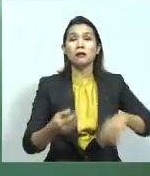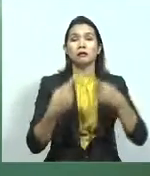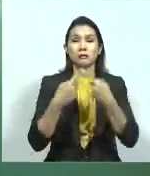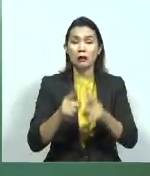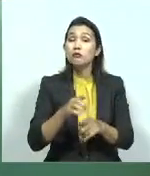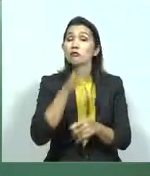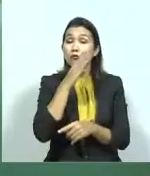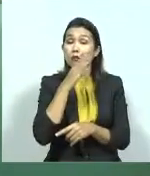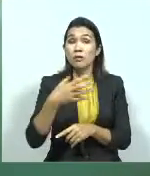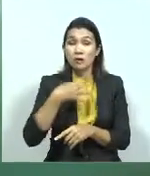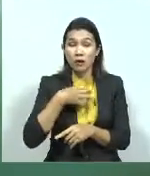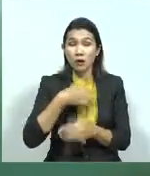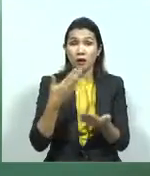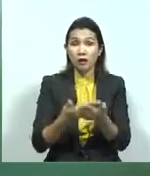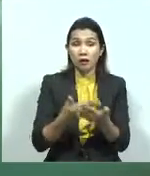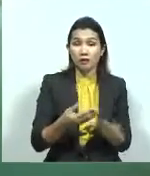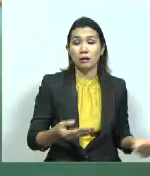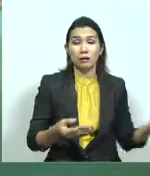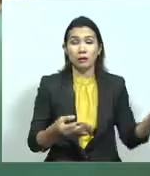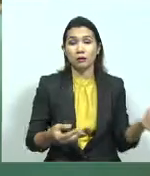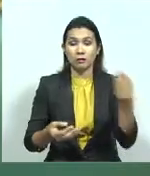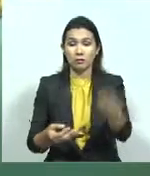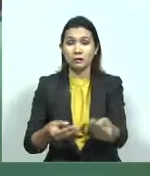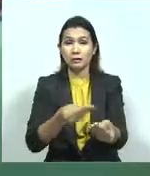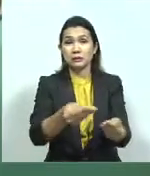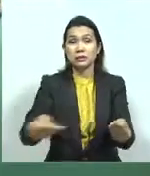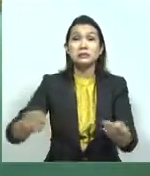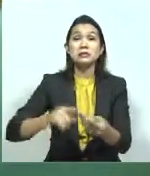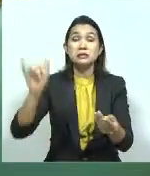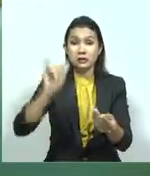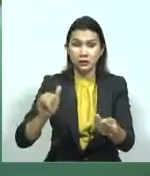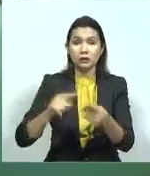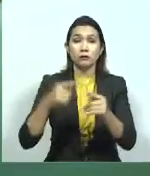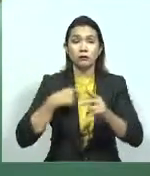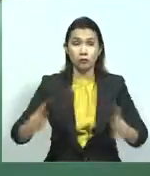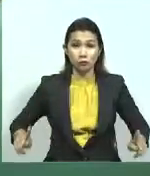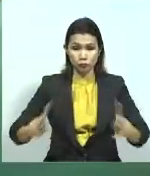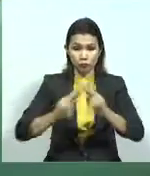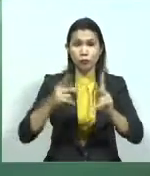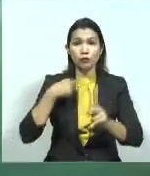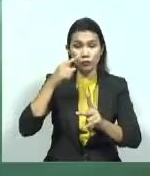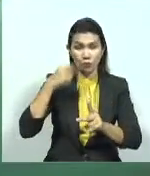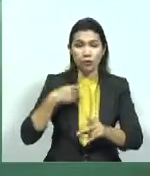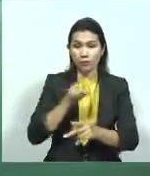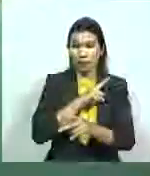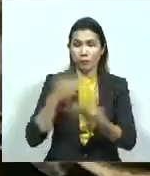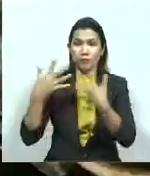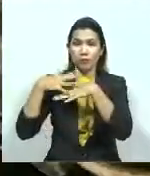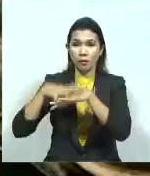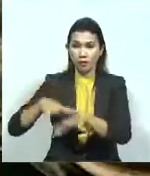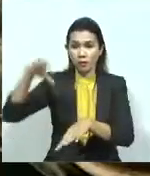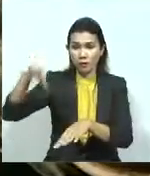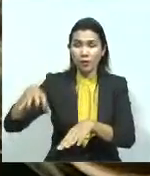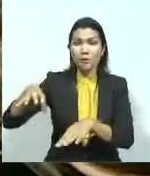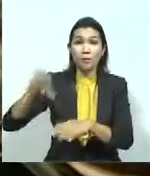มีความประสงค์จะนำเงินมาชดเชยญาติผู้เสียชีวิตทั้ง9รายทางกระทรวงก็จะประสานกรมบังคับคดีให้ช่วยประกาศขาย